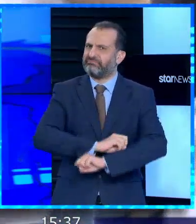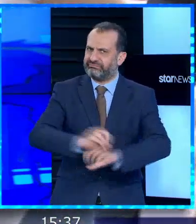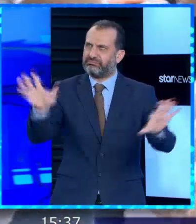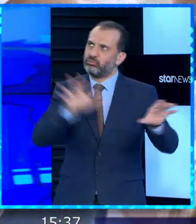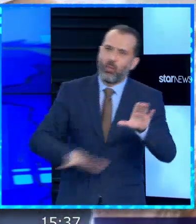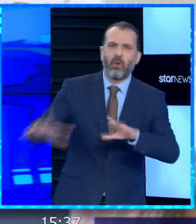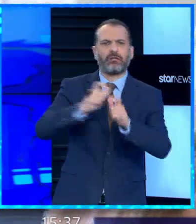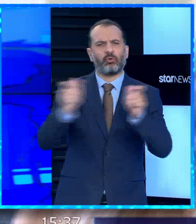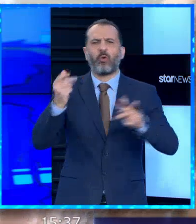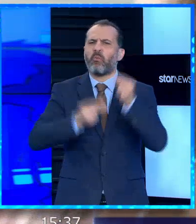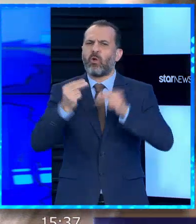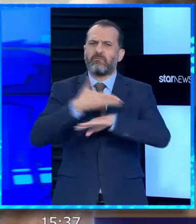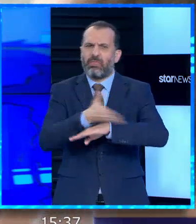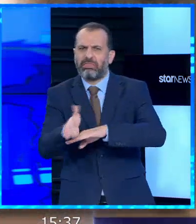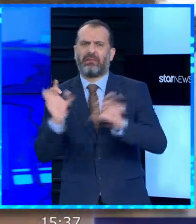προβλήματα.